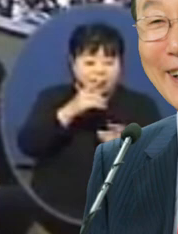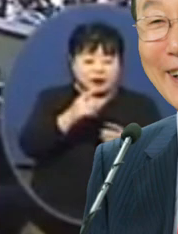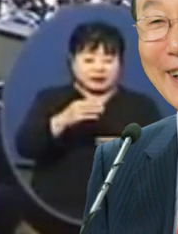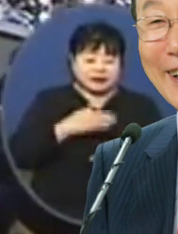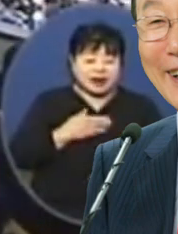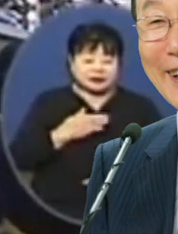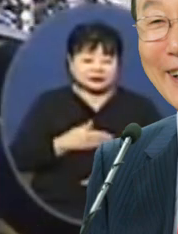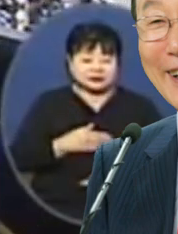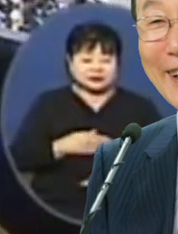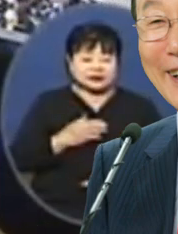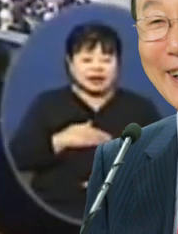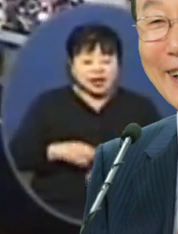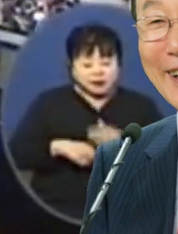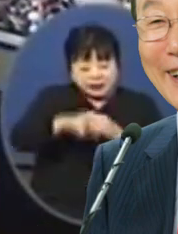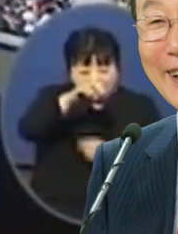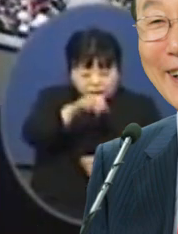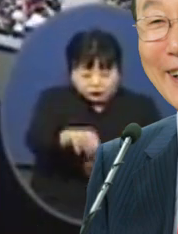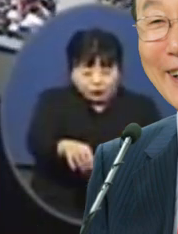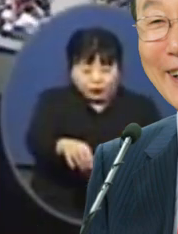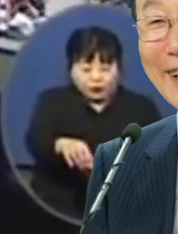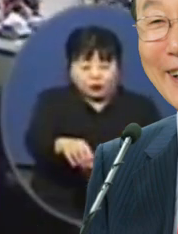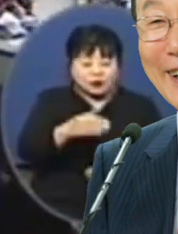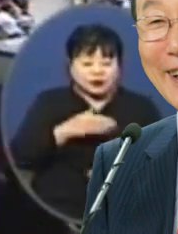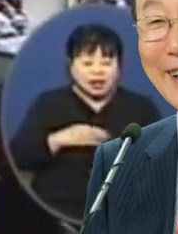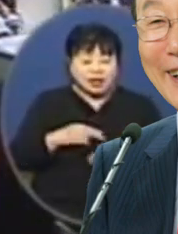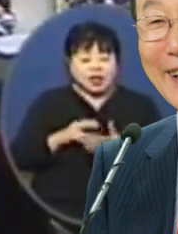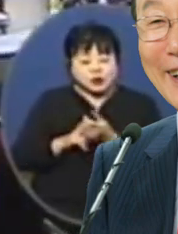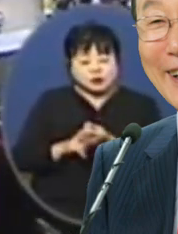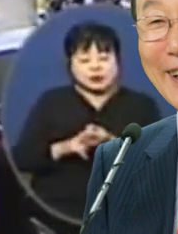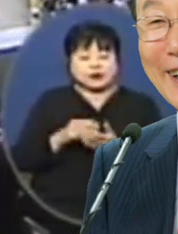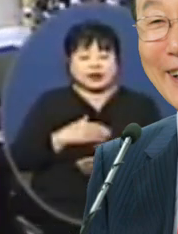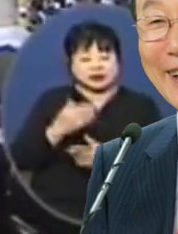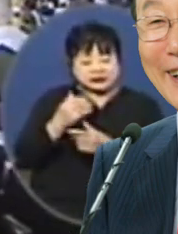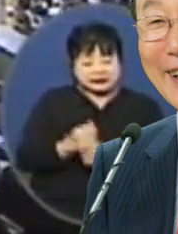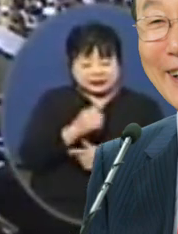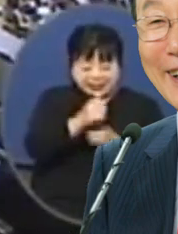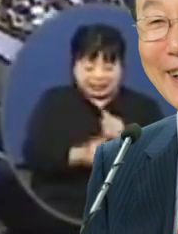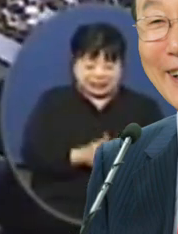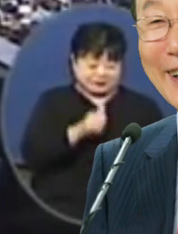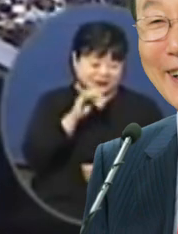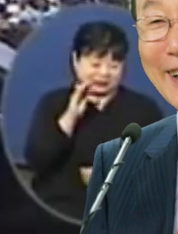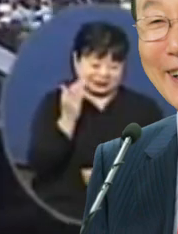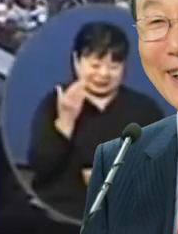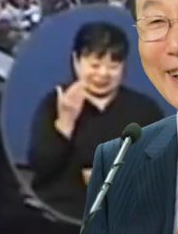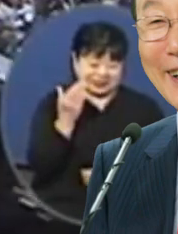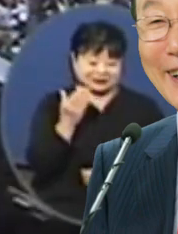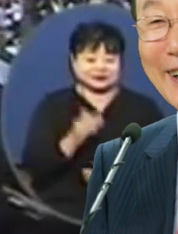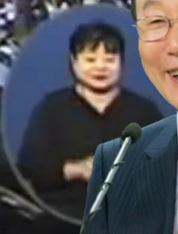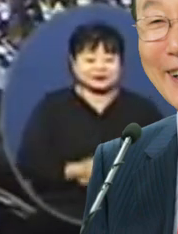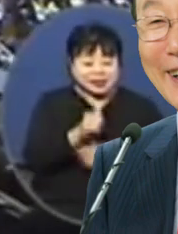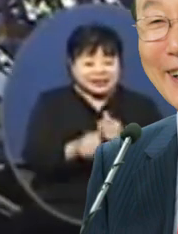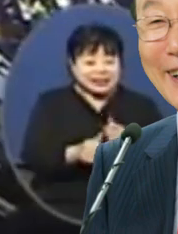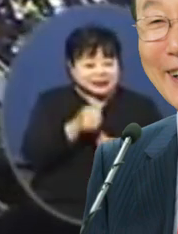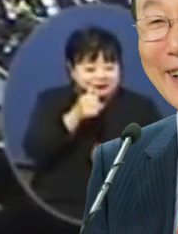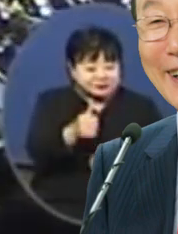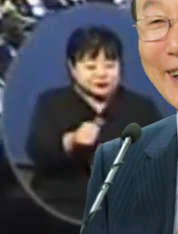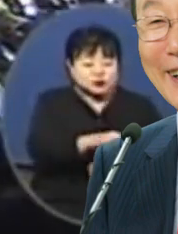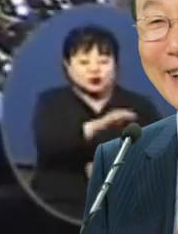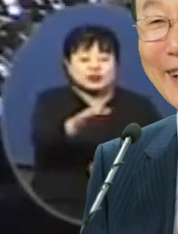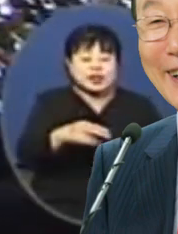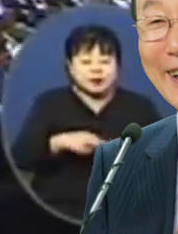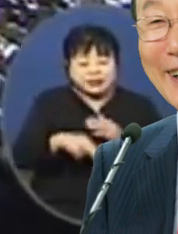말하기를 그는 나의 피란처요 나의 요새요 내가 의뢰하는 하나님이라 하리니. 하나님은